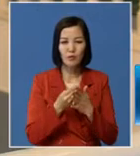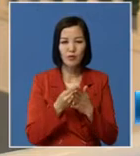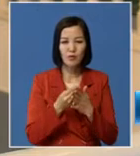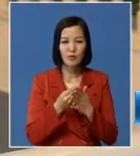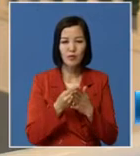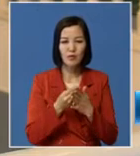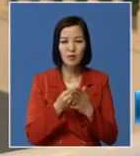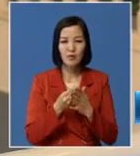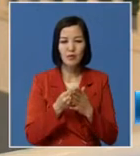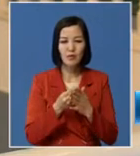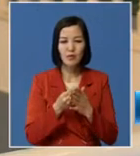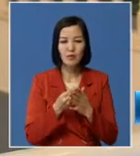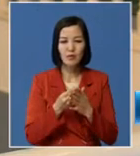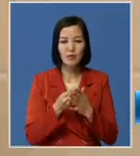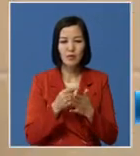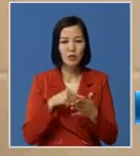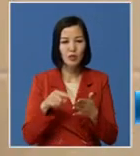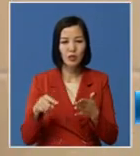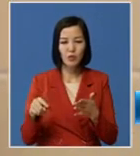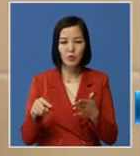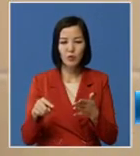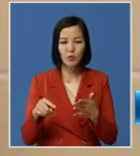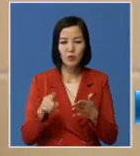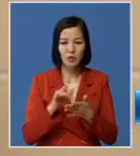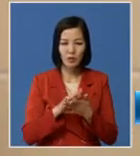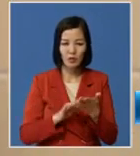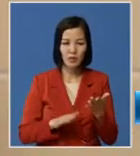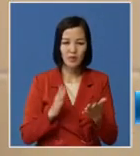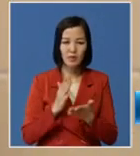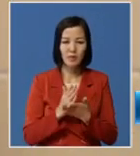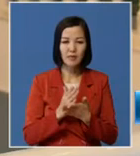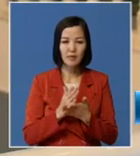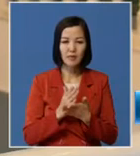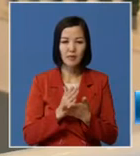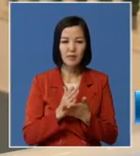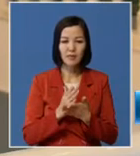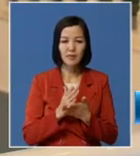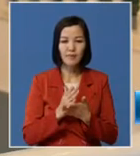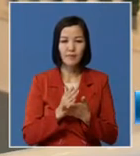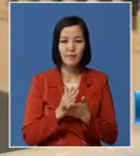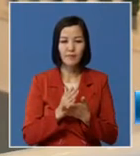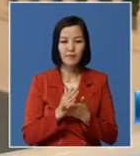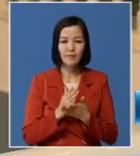де, қандай қызмет істесе де, өзінің ішкі ойларын сапарда жүрсе де, қойындағы